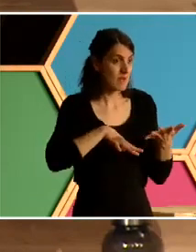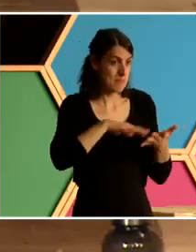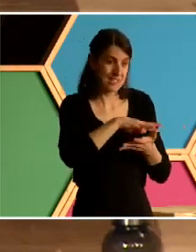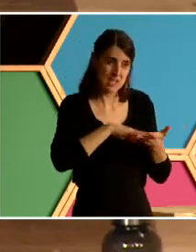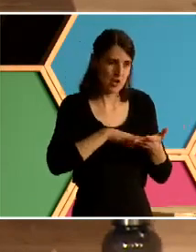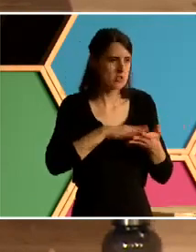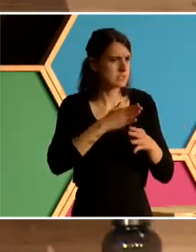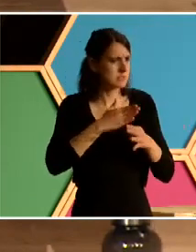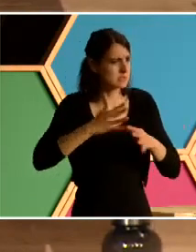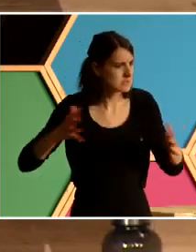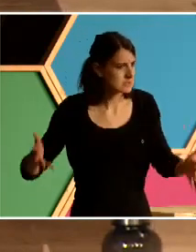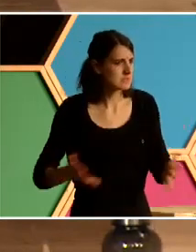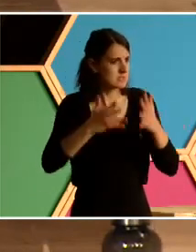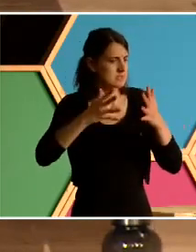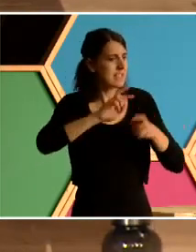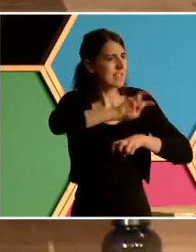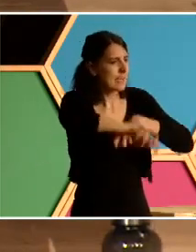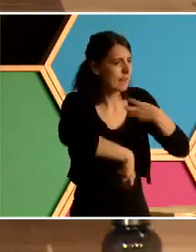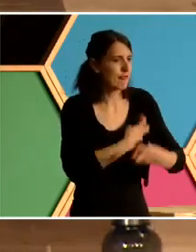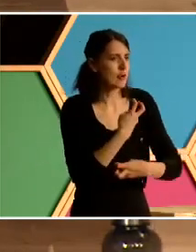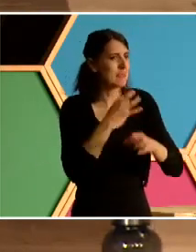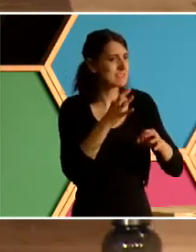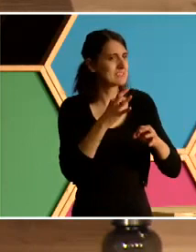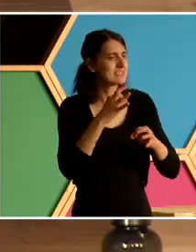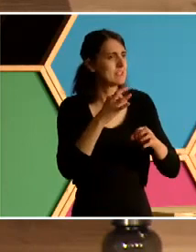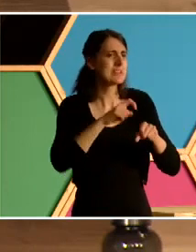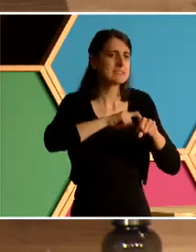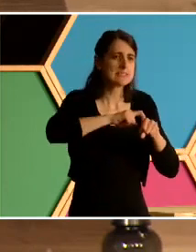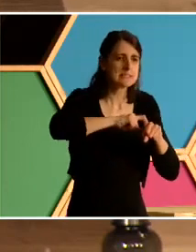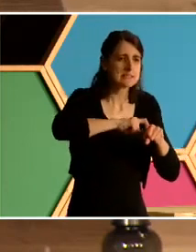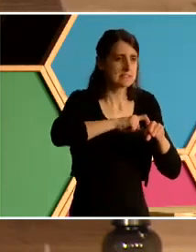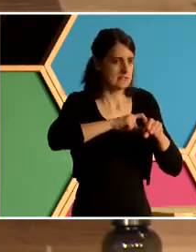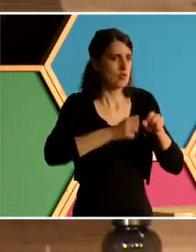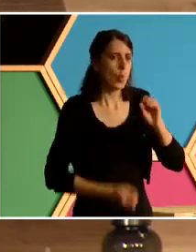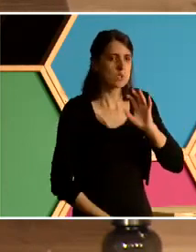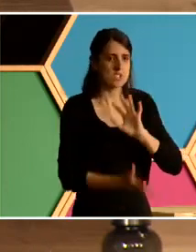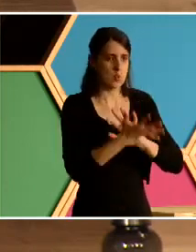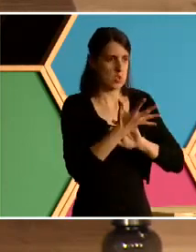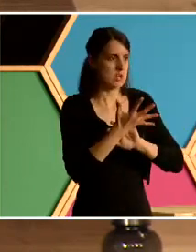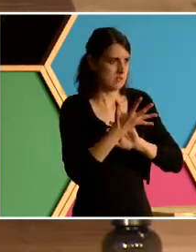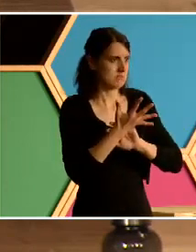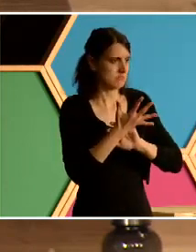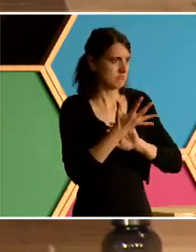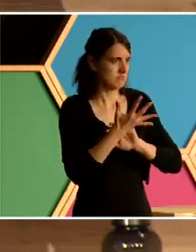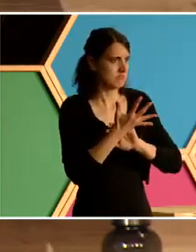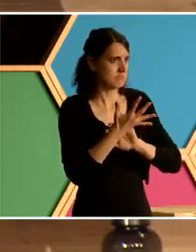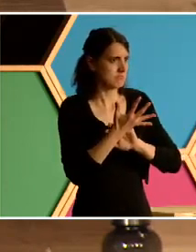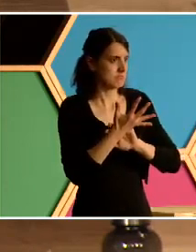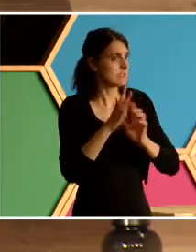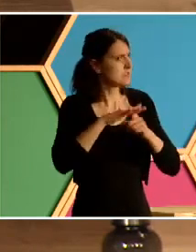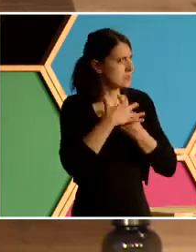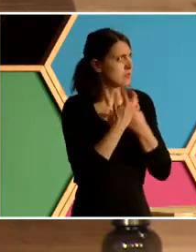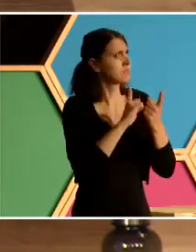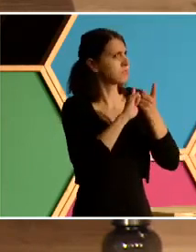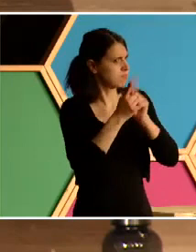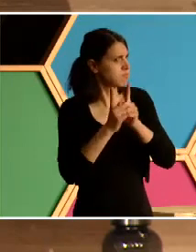impulsat reformes que tenen un caràcter constituent, que han canviat les regles del joc, no? Evidentment queda molt per fer,